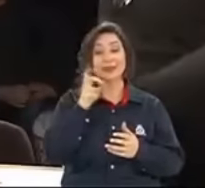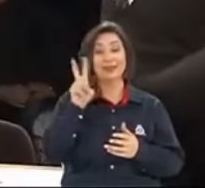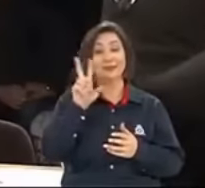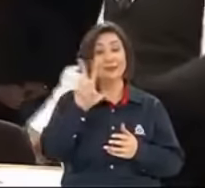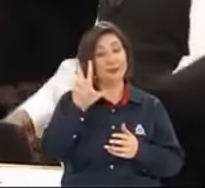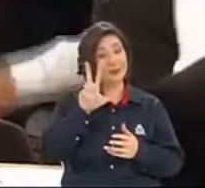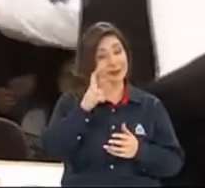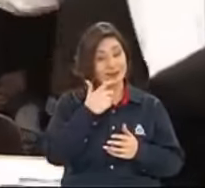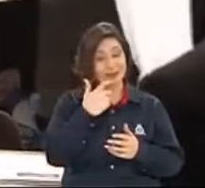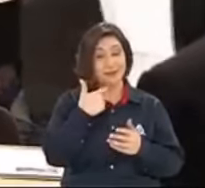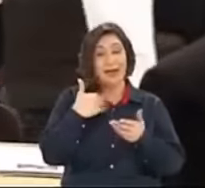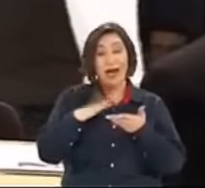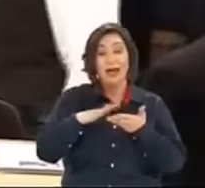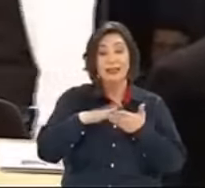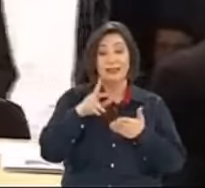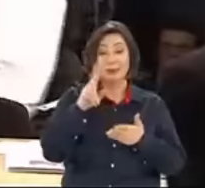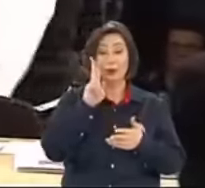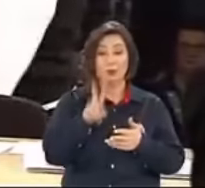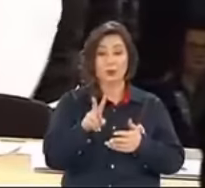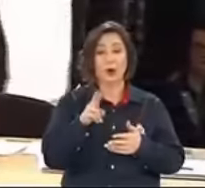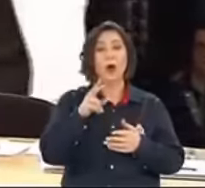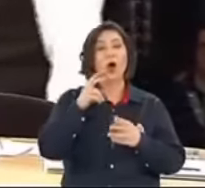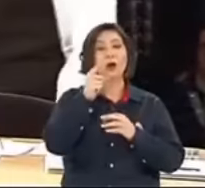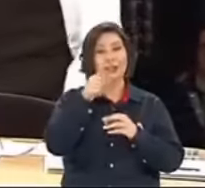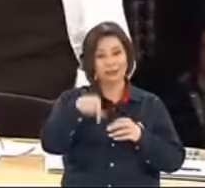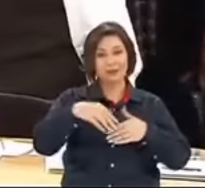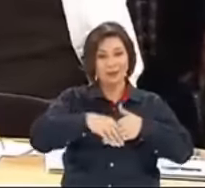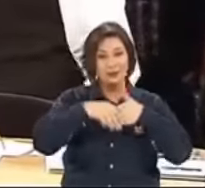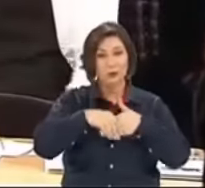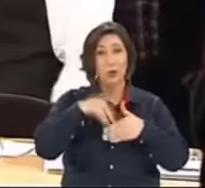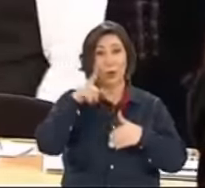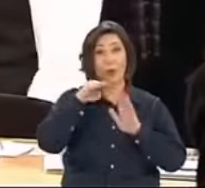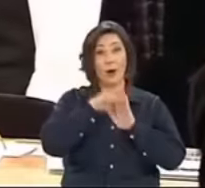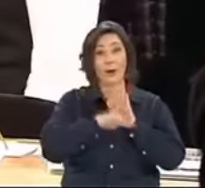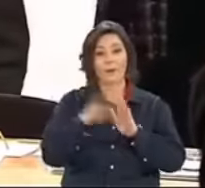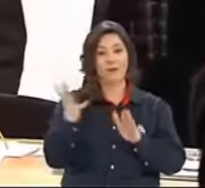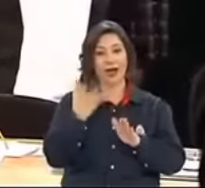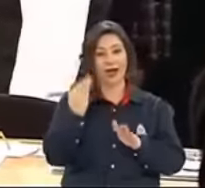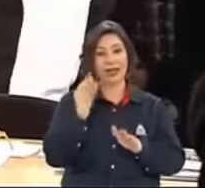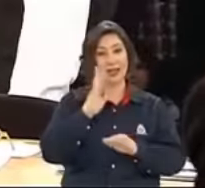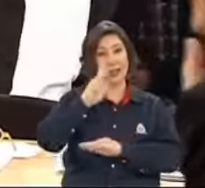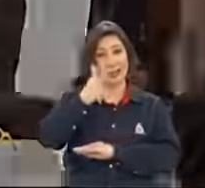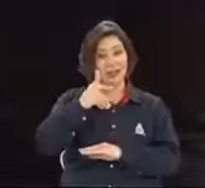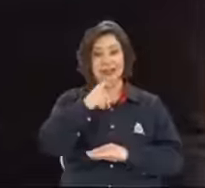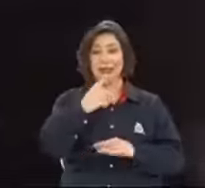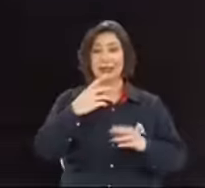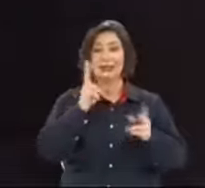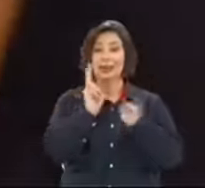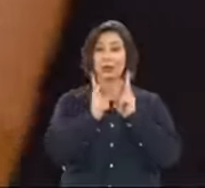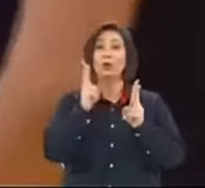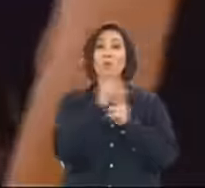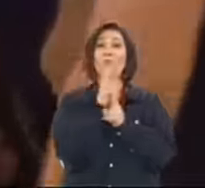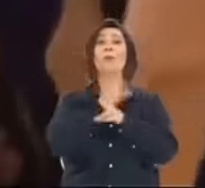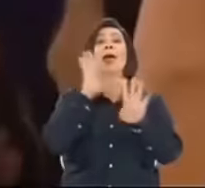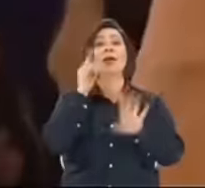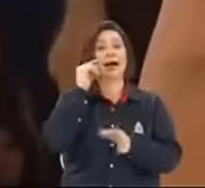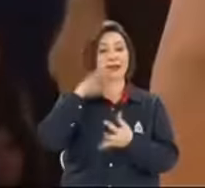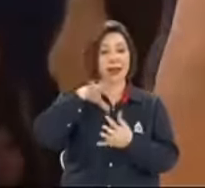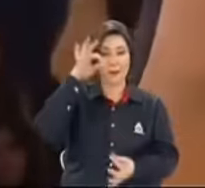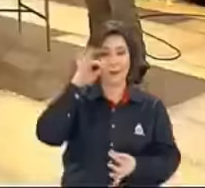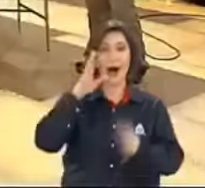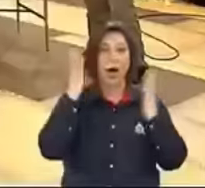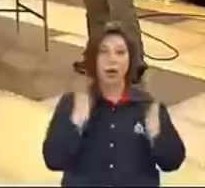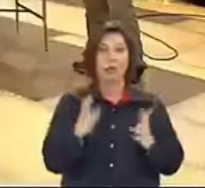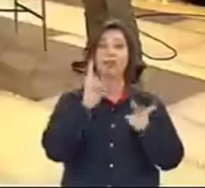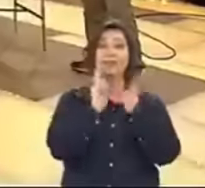Seviyoruz birbirimizi. Yani biz arkadaş gibi görüyoruz Okan Özcan, abi. Şimdi tanışıyoruz fakat o programdan daha iyi geçti. Stand-up'a gülünmeye, stand-up'ına gülünmeyen adam